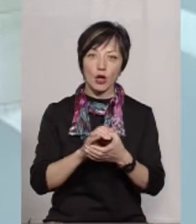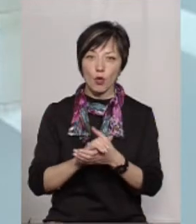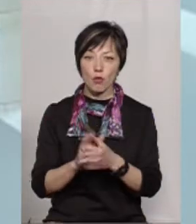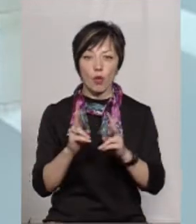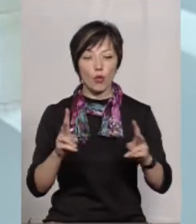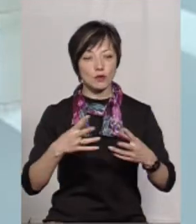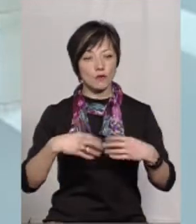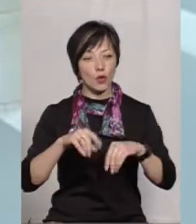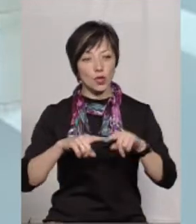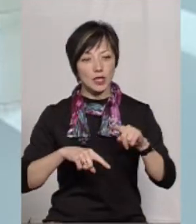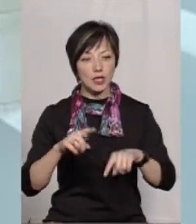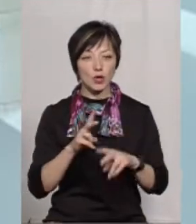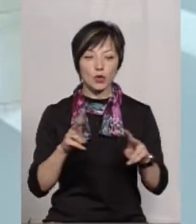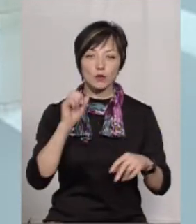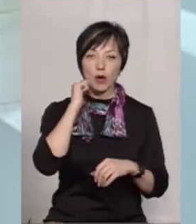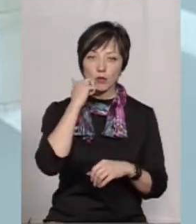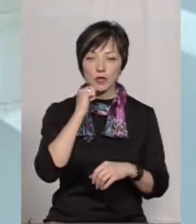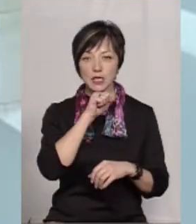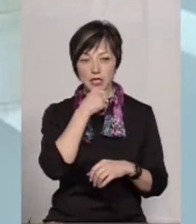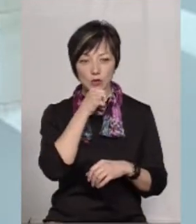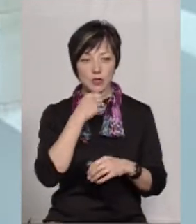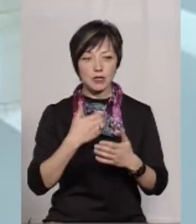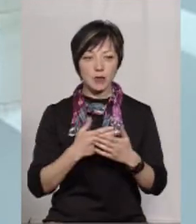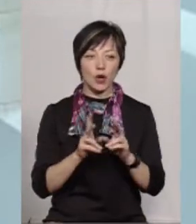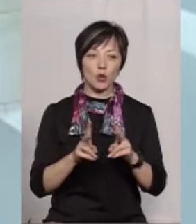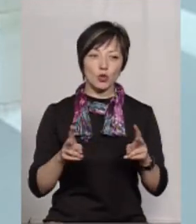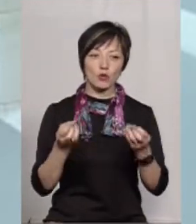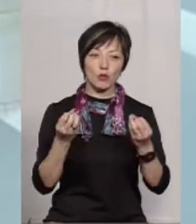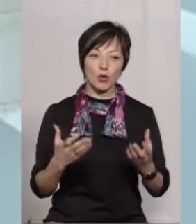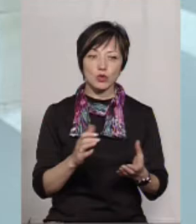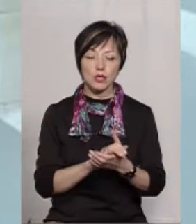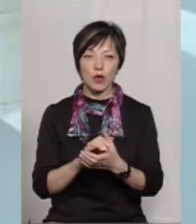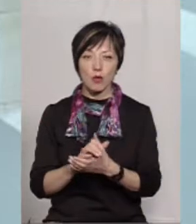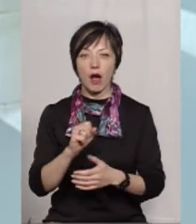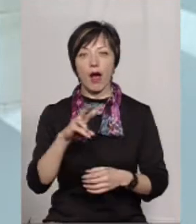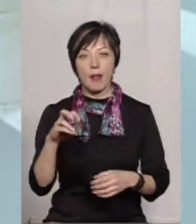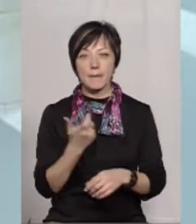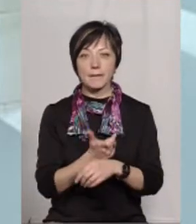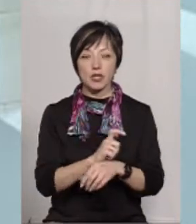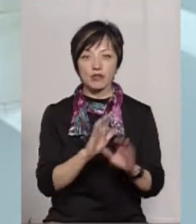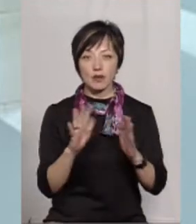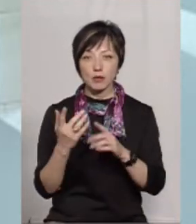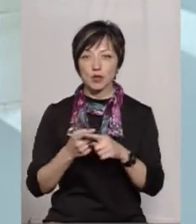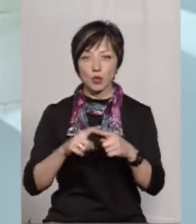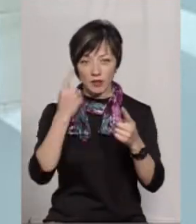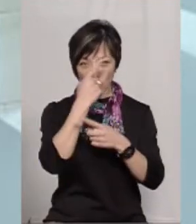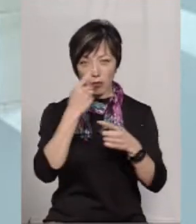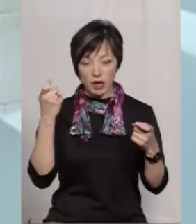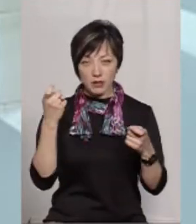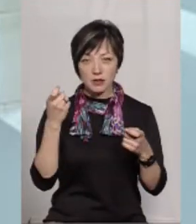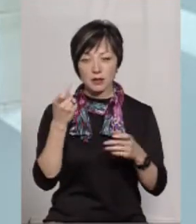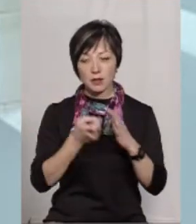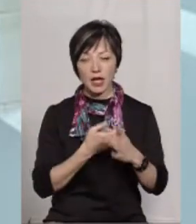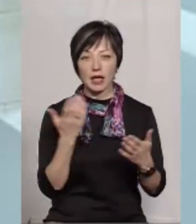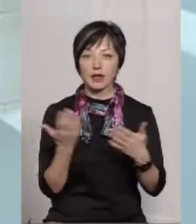знайомих, когось в родині, хтось бабусі, дідусі беруть, хтось просто знайомих, але в більшості випадків цю вже інформацію